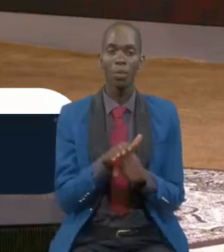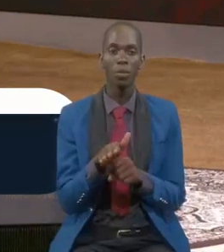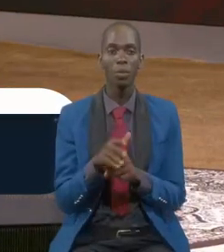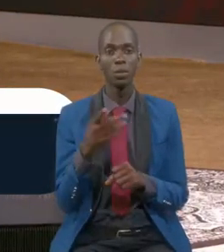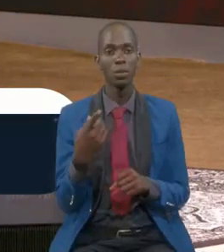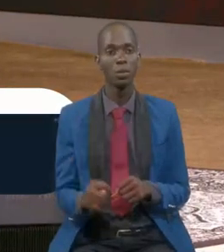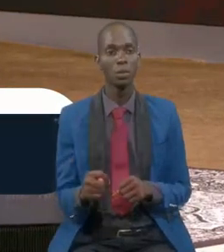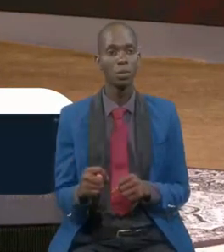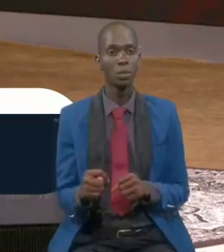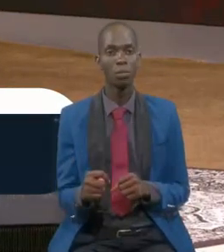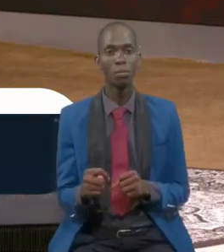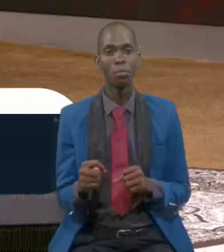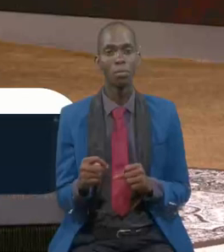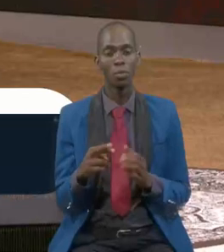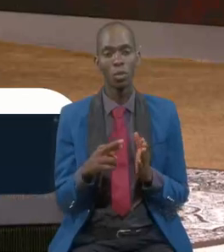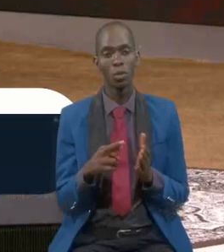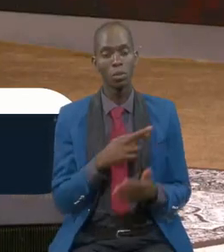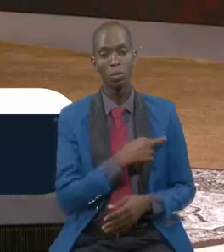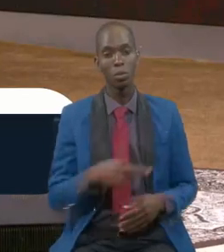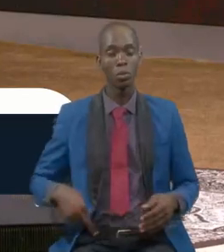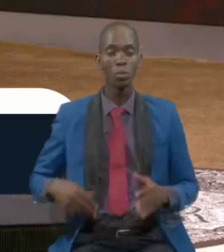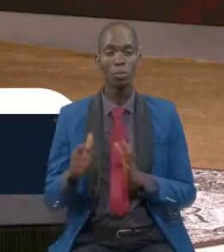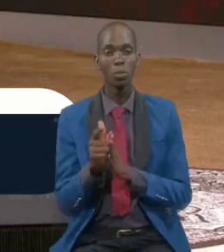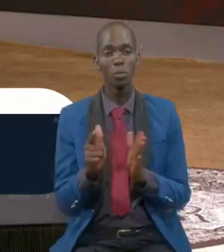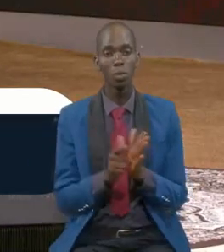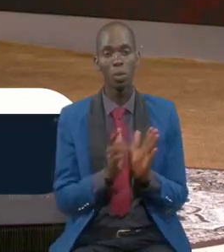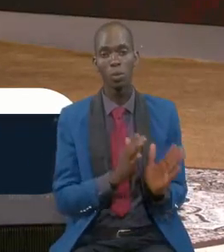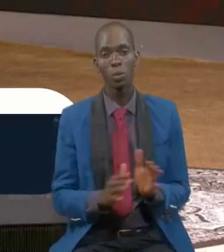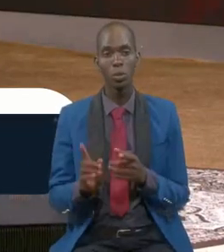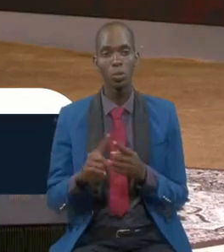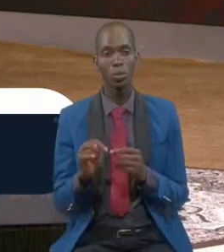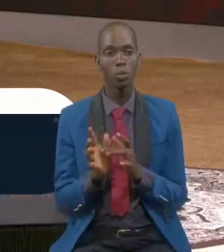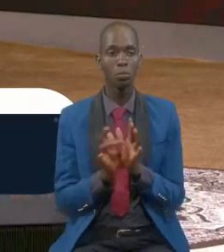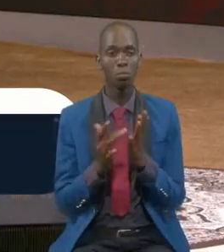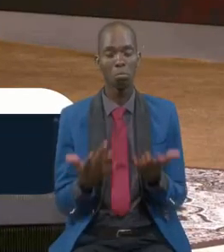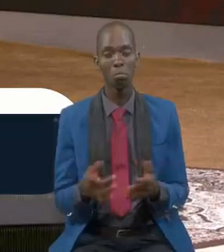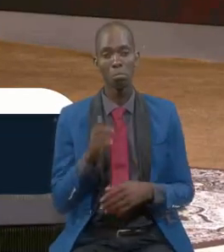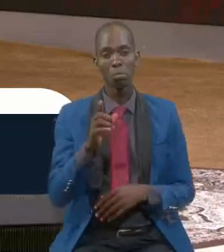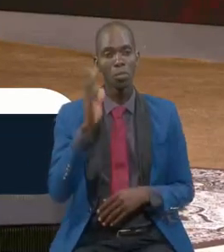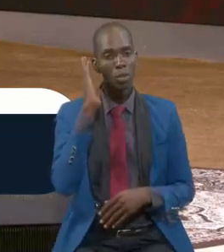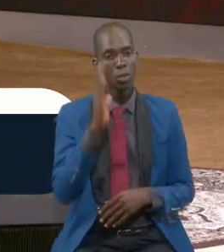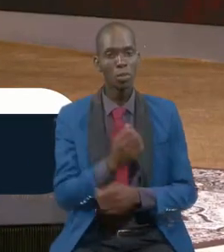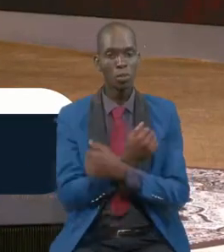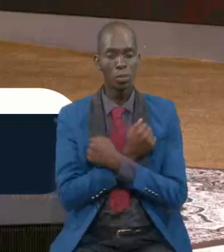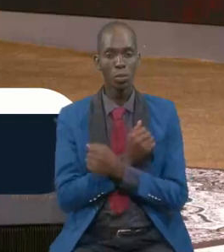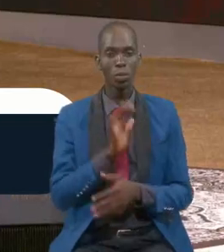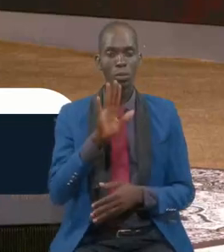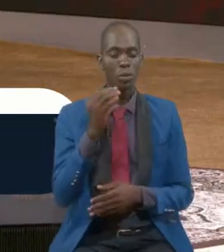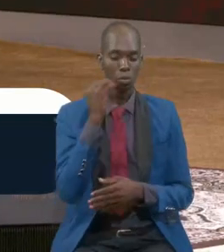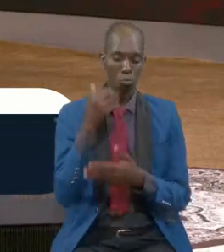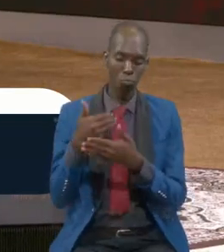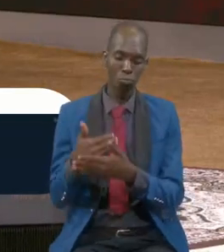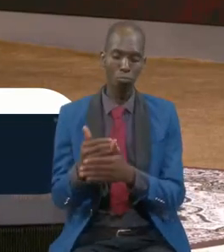accomplisser la loi royale selon l'écriture tu à comme tu